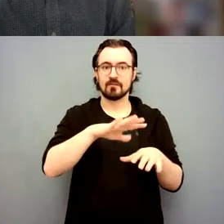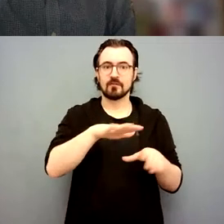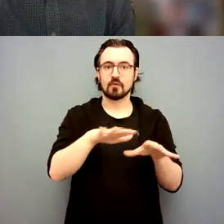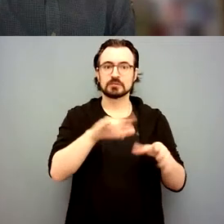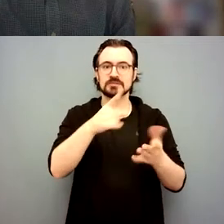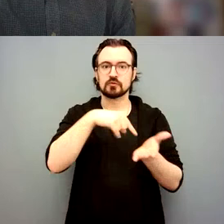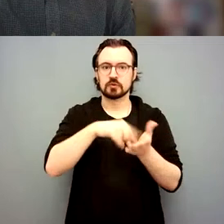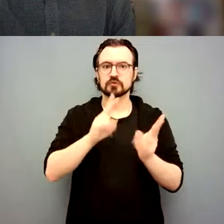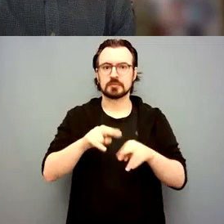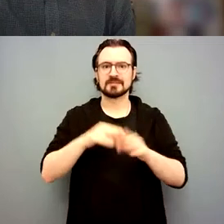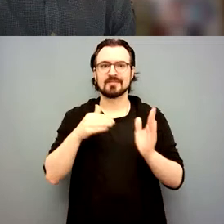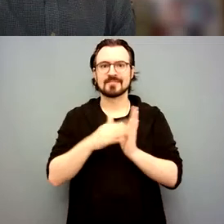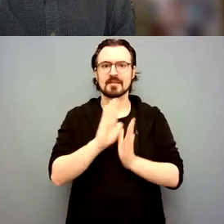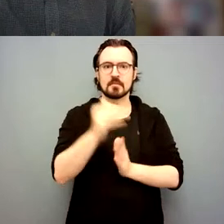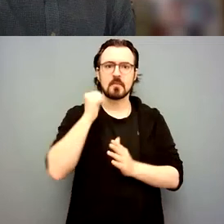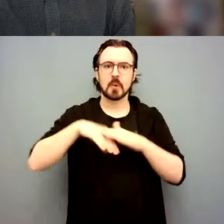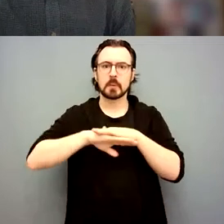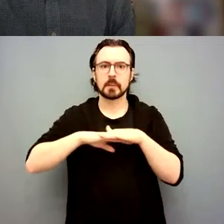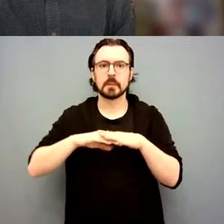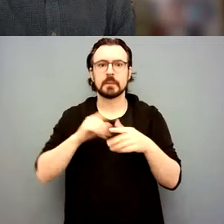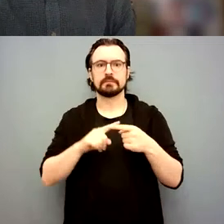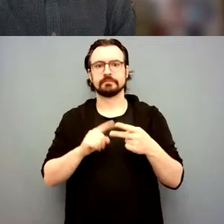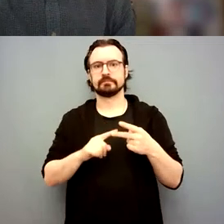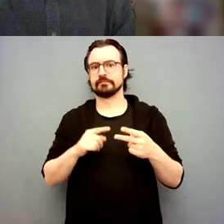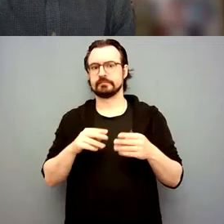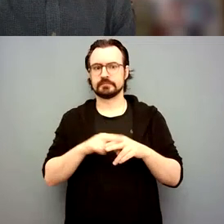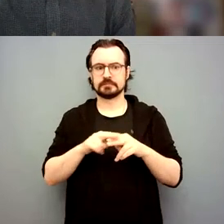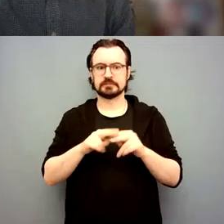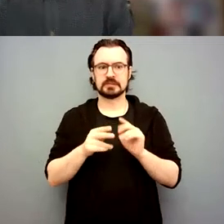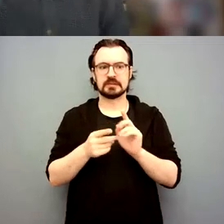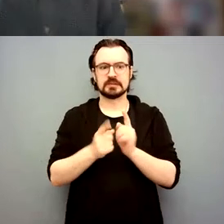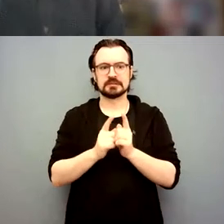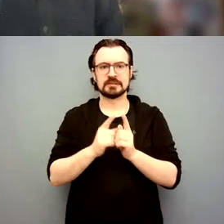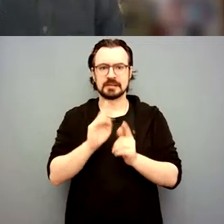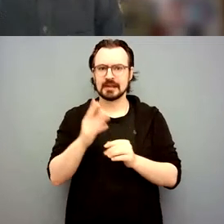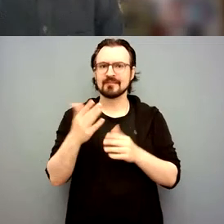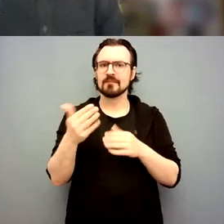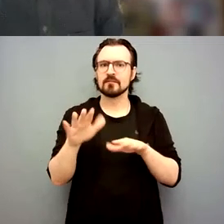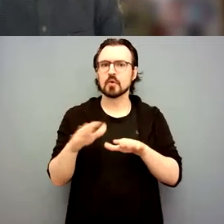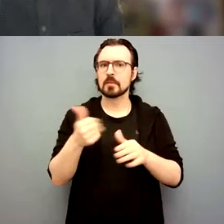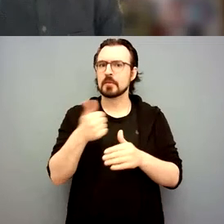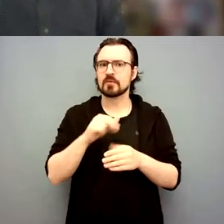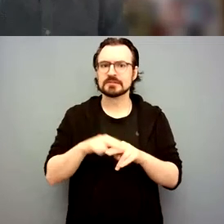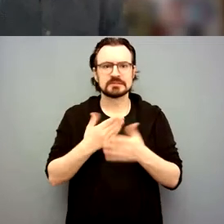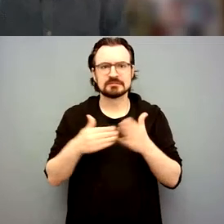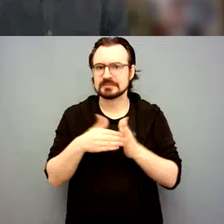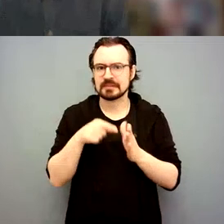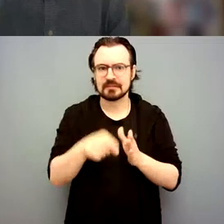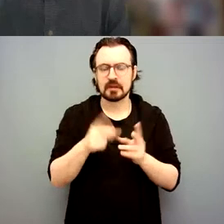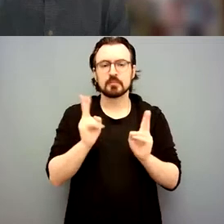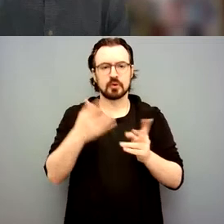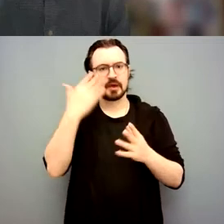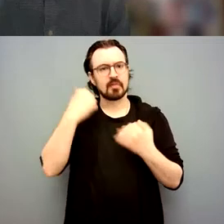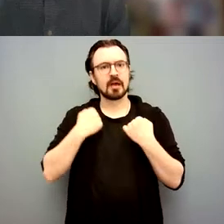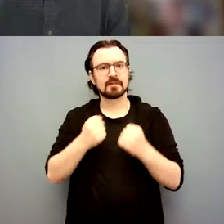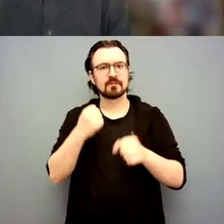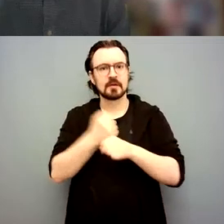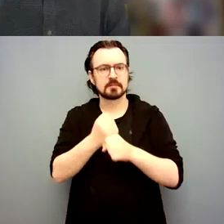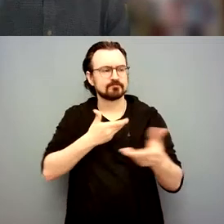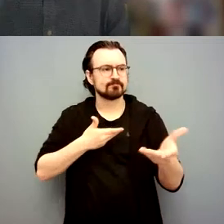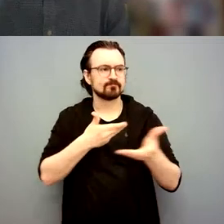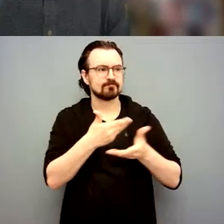din bakgrund och känner till din, kanske ditt vårdbehov och kan aktivt arbeta med dig och ge